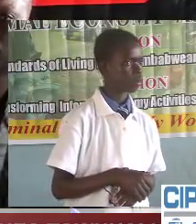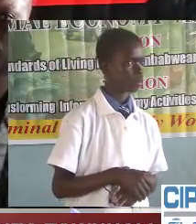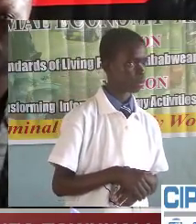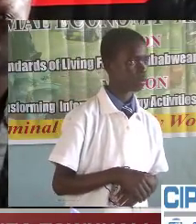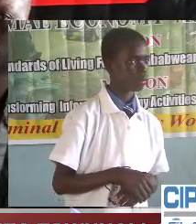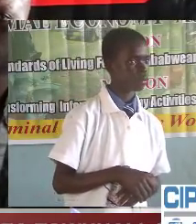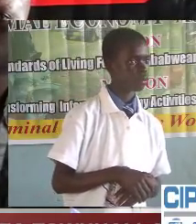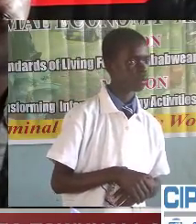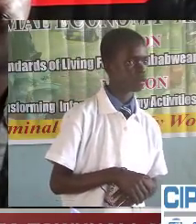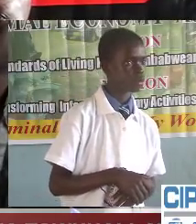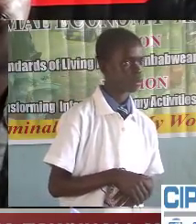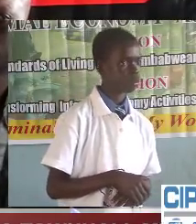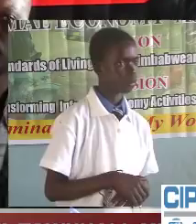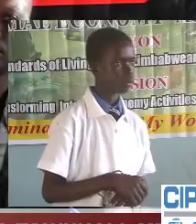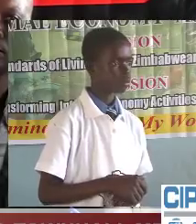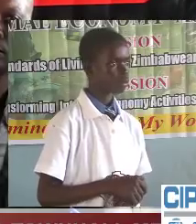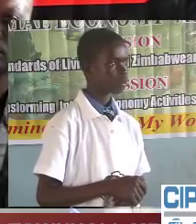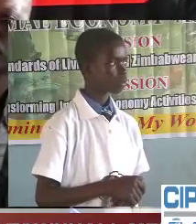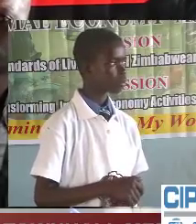Oh, okay. So